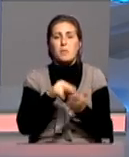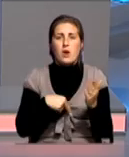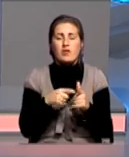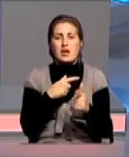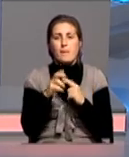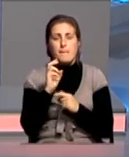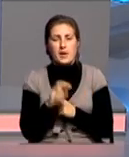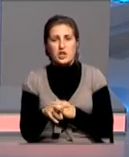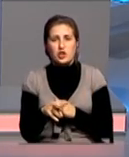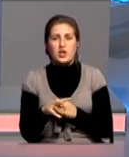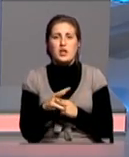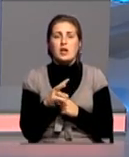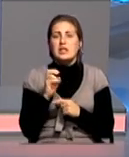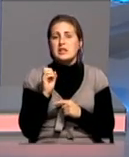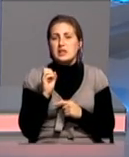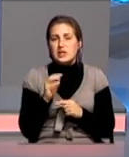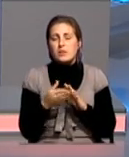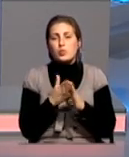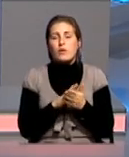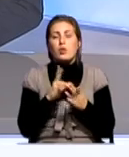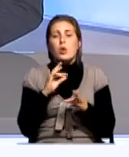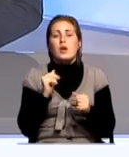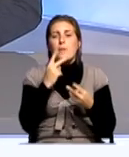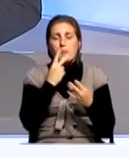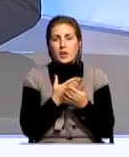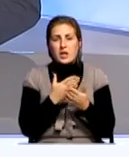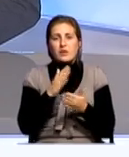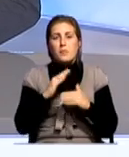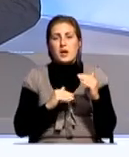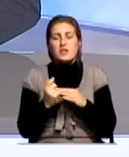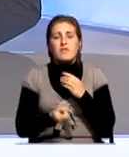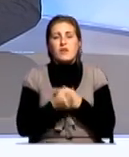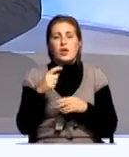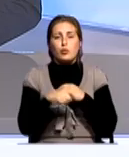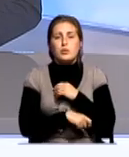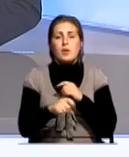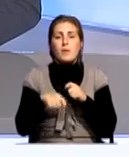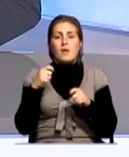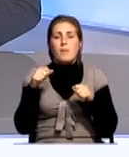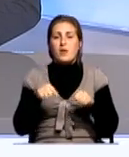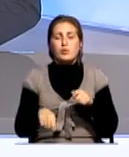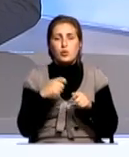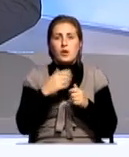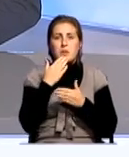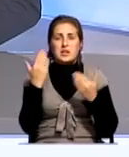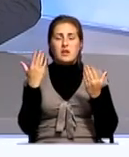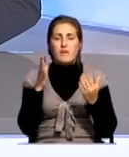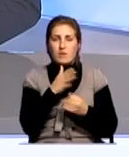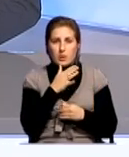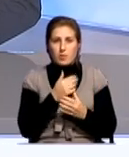или что-то ещё там нет безусловно но как показывает практика выявления коррупционных правонарушений в последнее